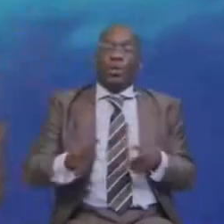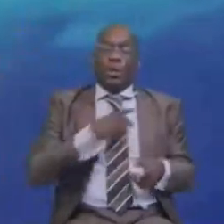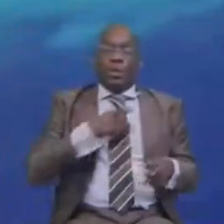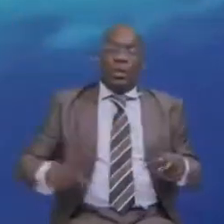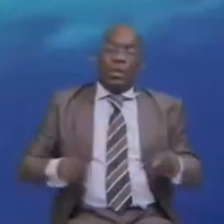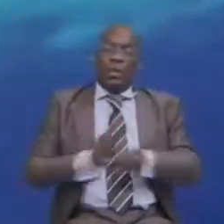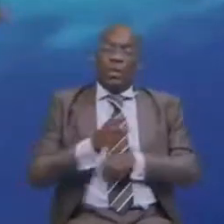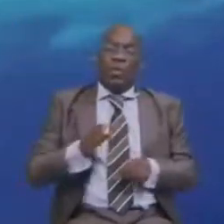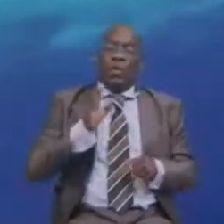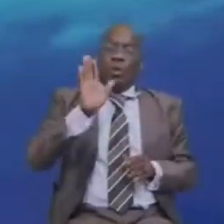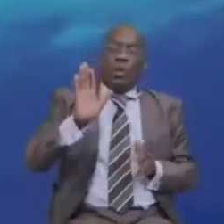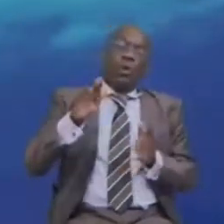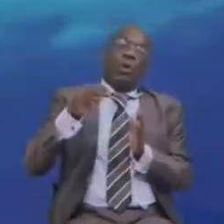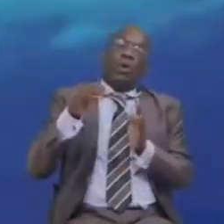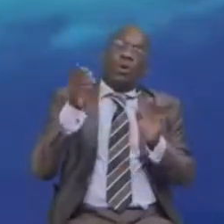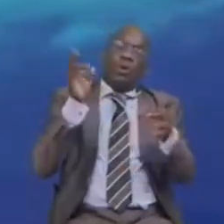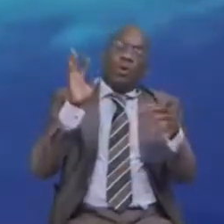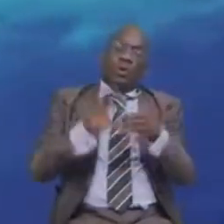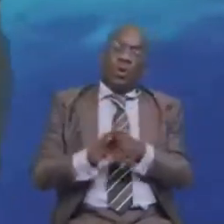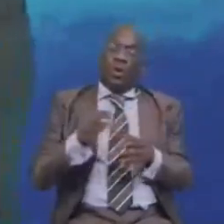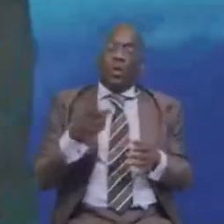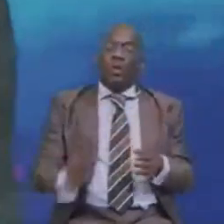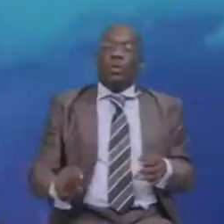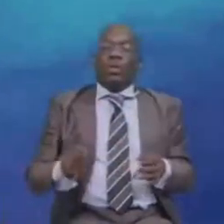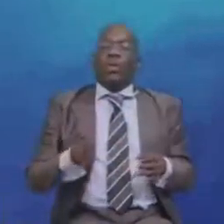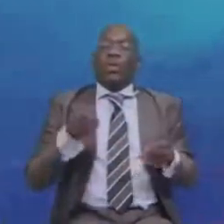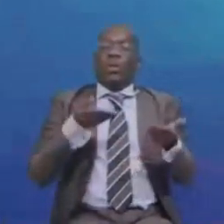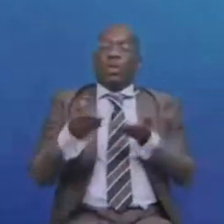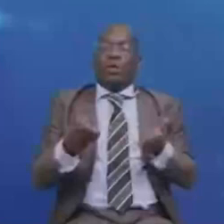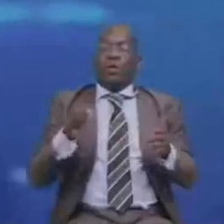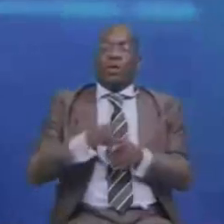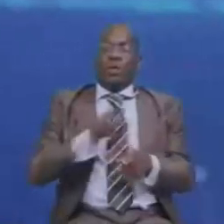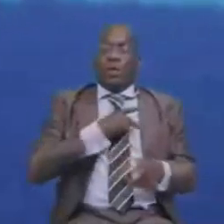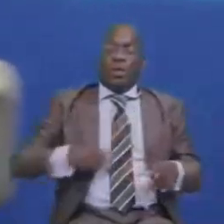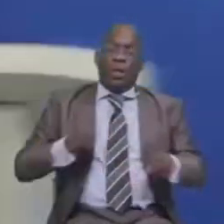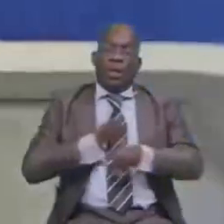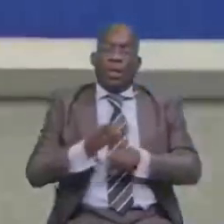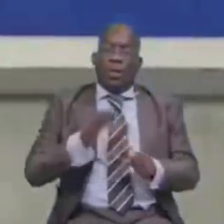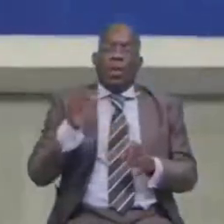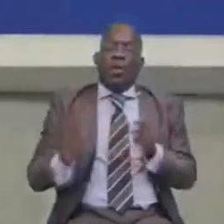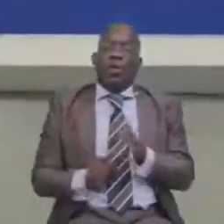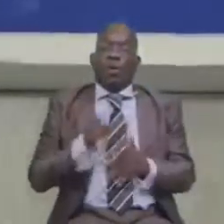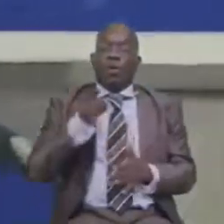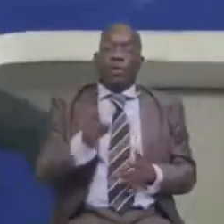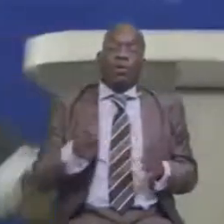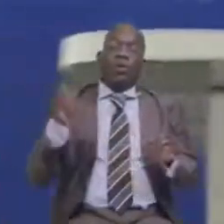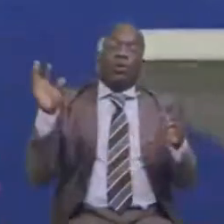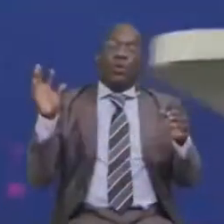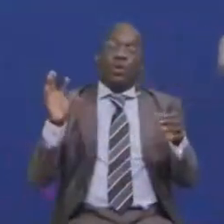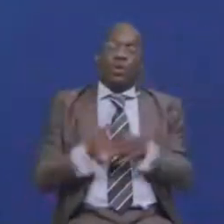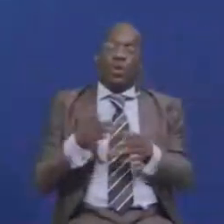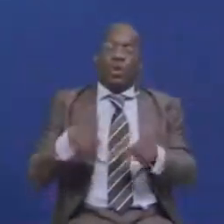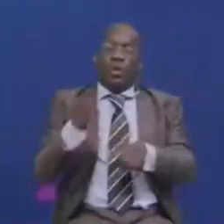Deuxièmement, votre enrôlement dans le service du royaume. Et une fois que vous êtes enrôlé, cherchez premièrement